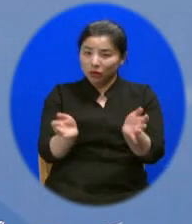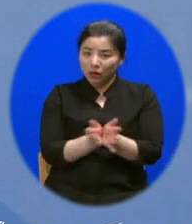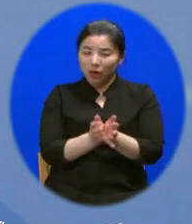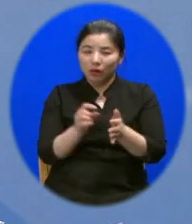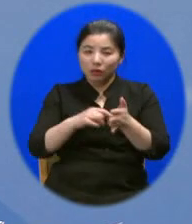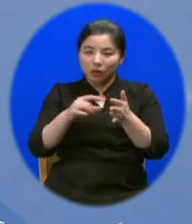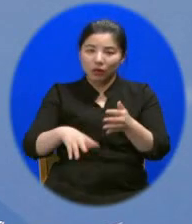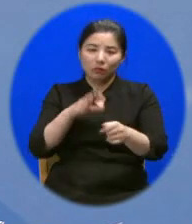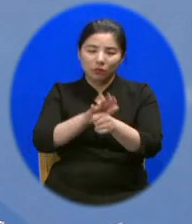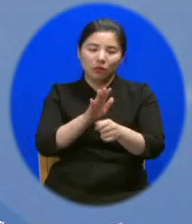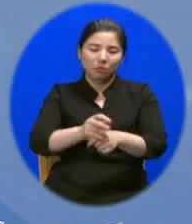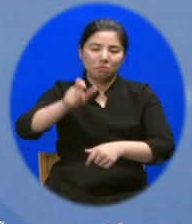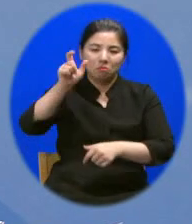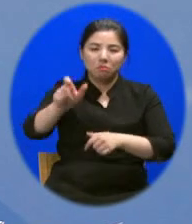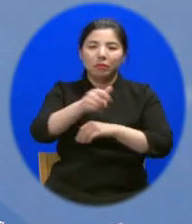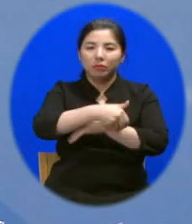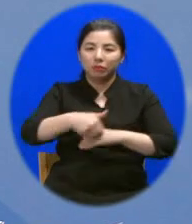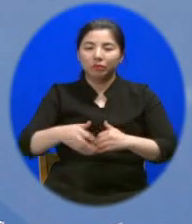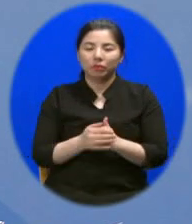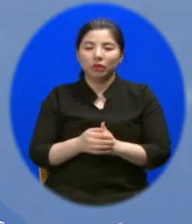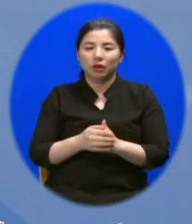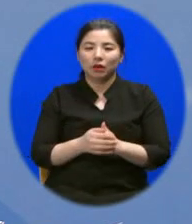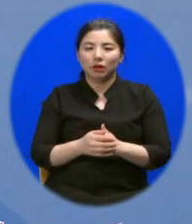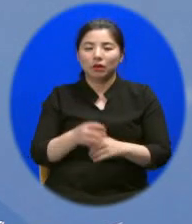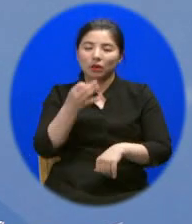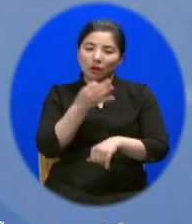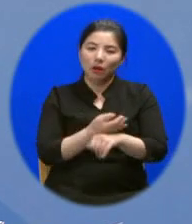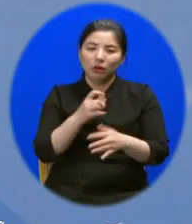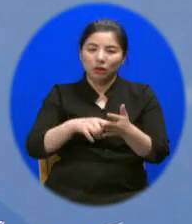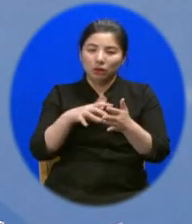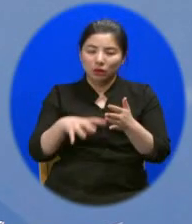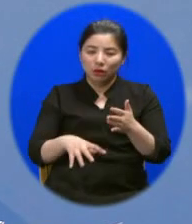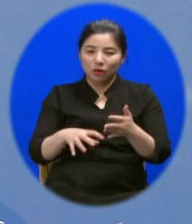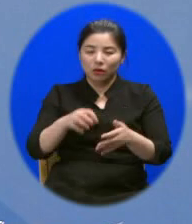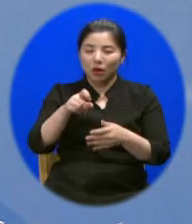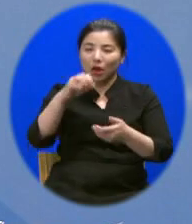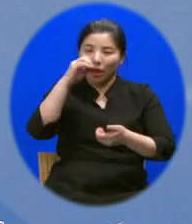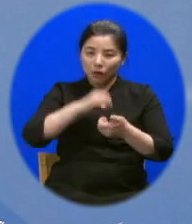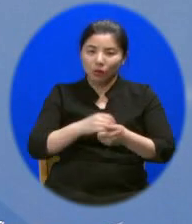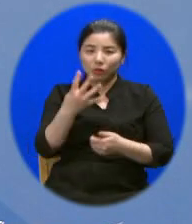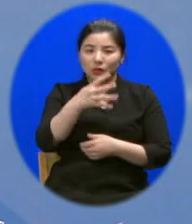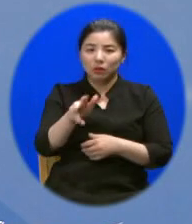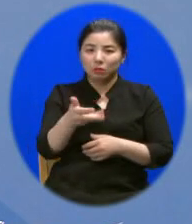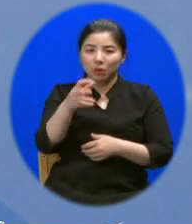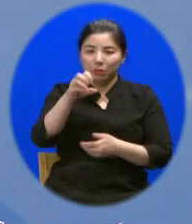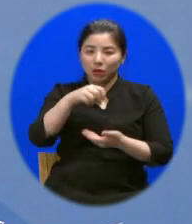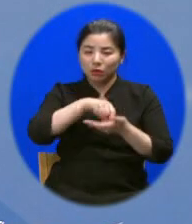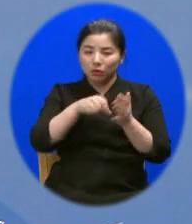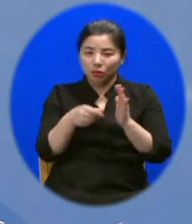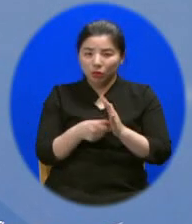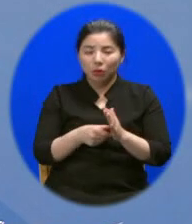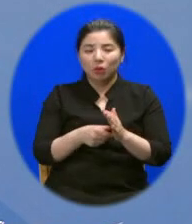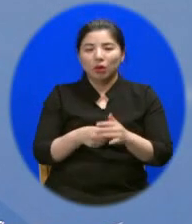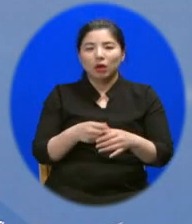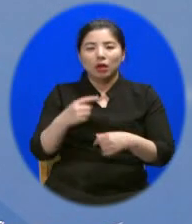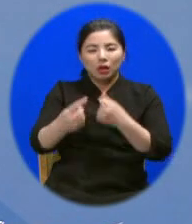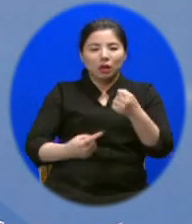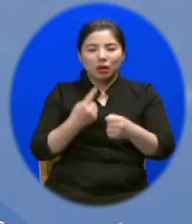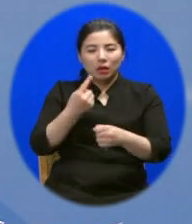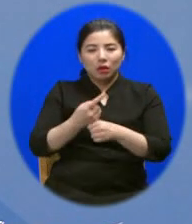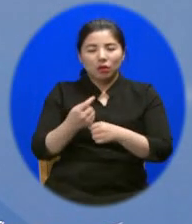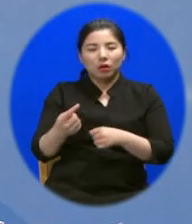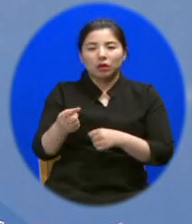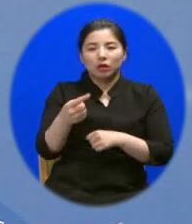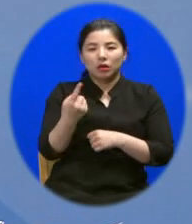지원을 강화 3 예정입니다 간이 과세 특례 한도를 4,800만 원 한도에서 연 1억 원으로 인사 할